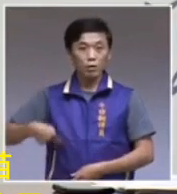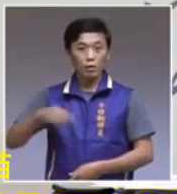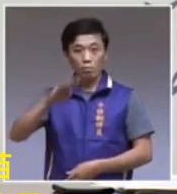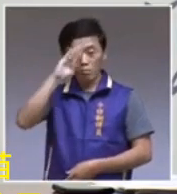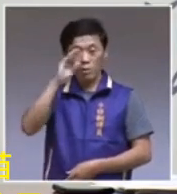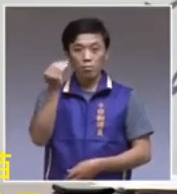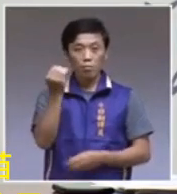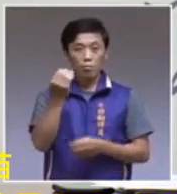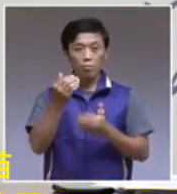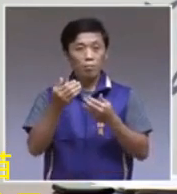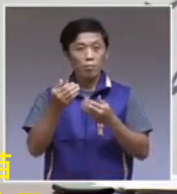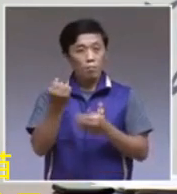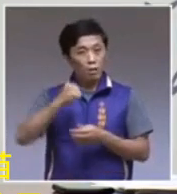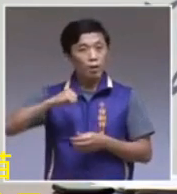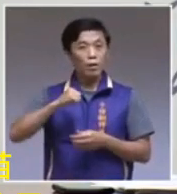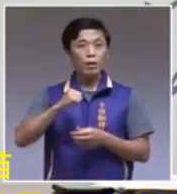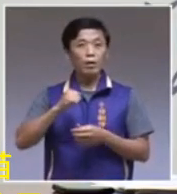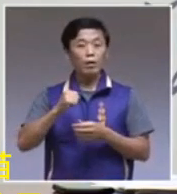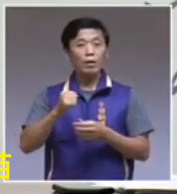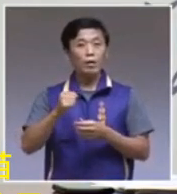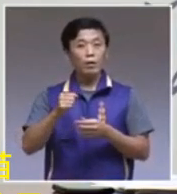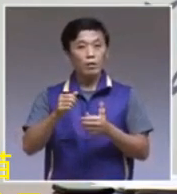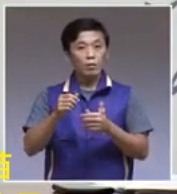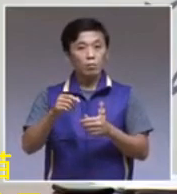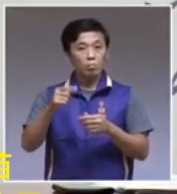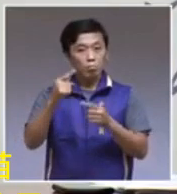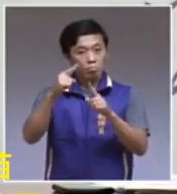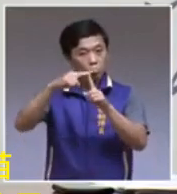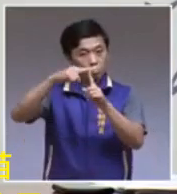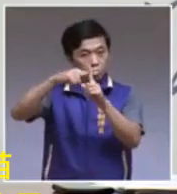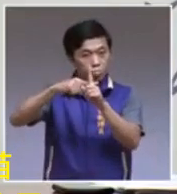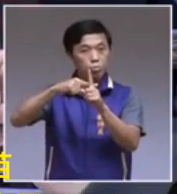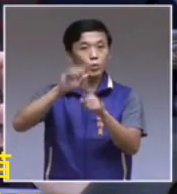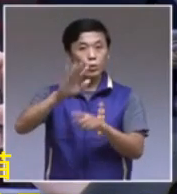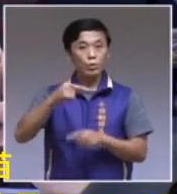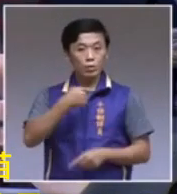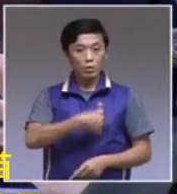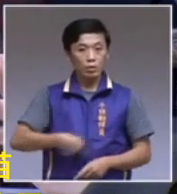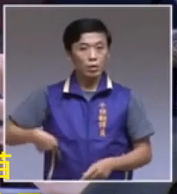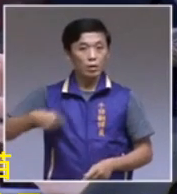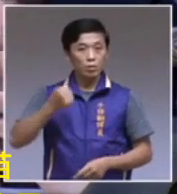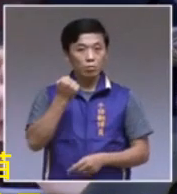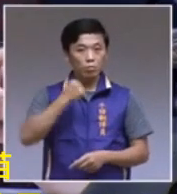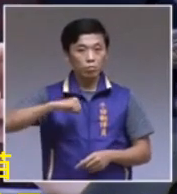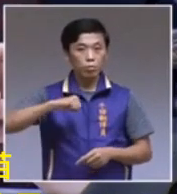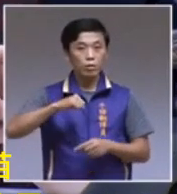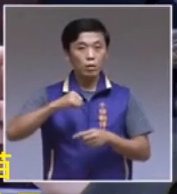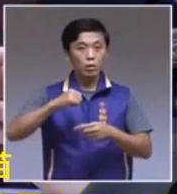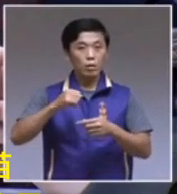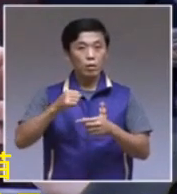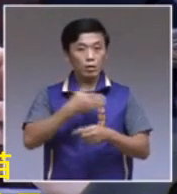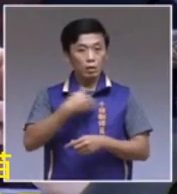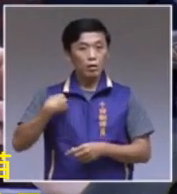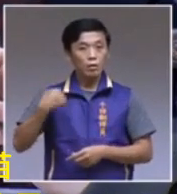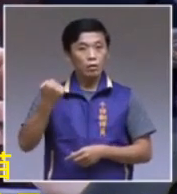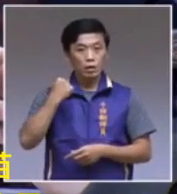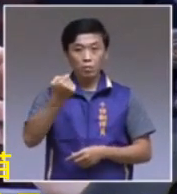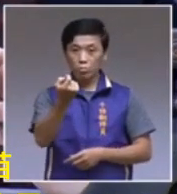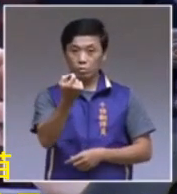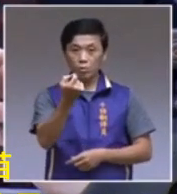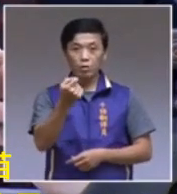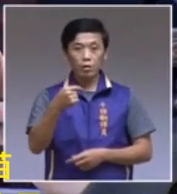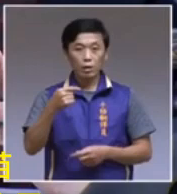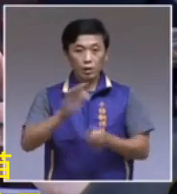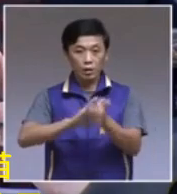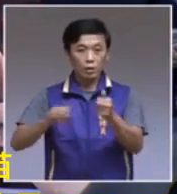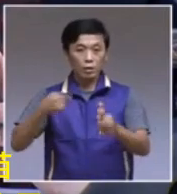能比较有一点降低，那抗体的生成比较少一点，那不良的反